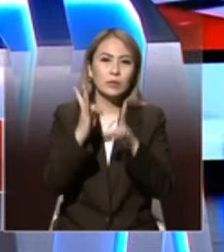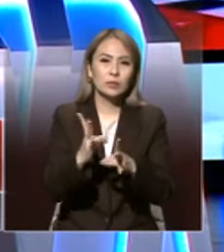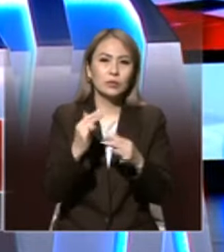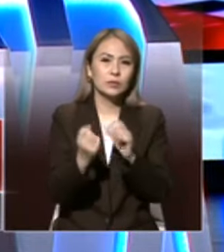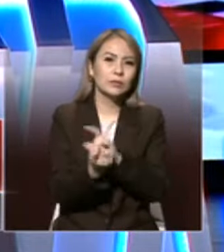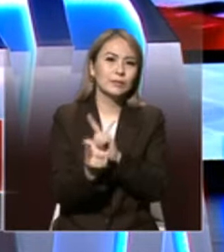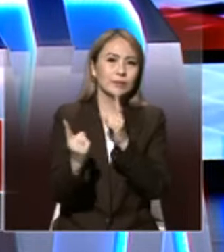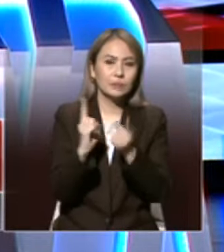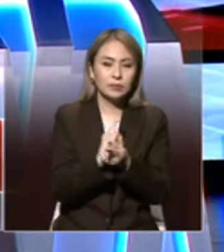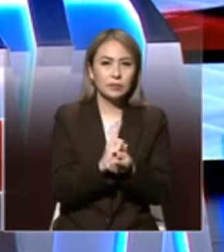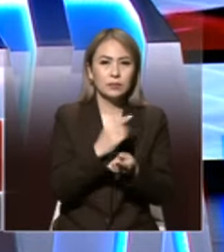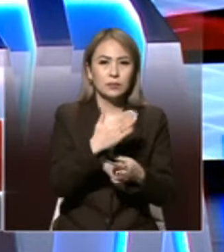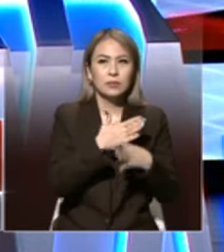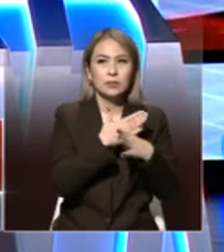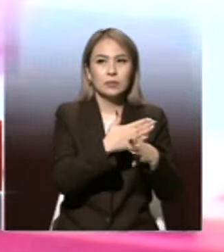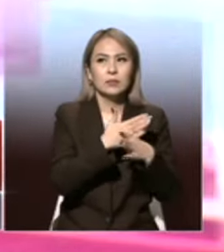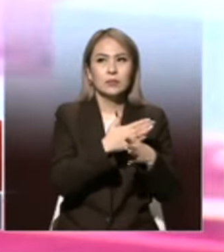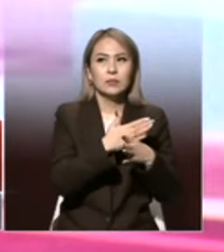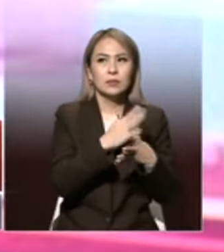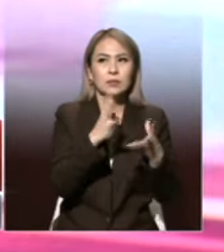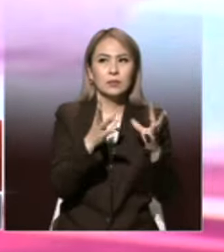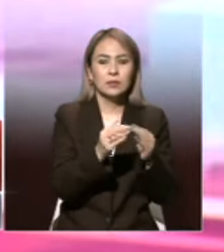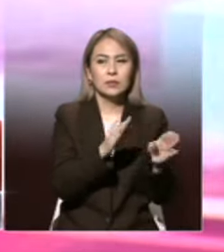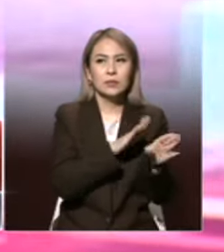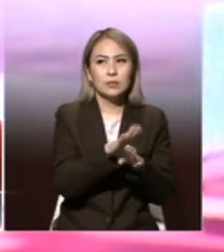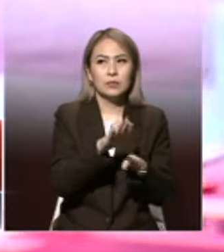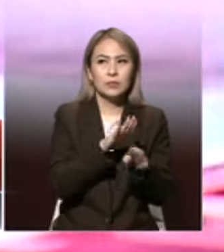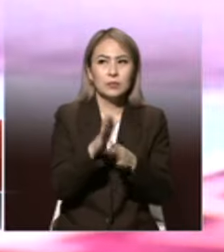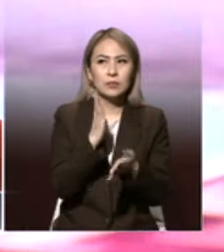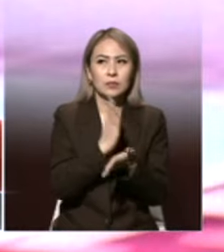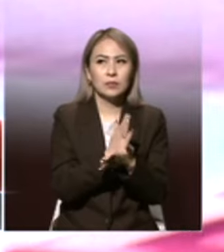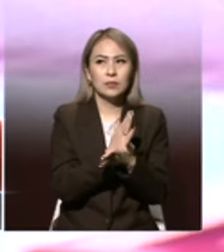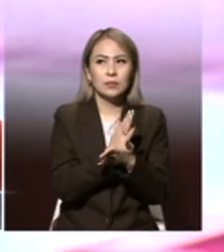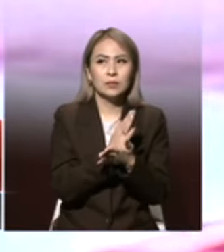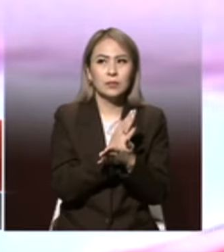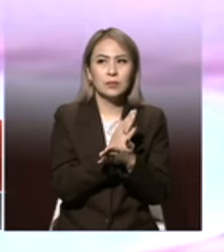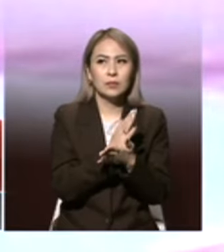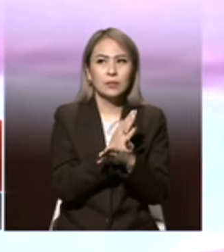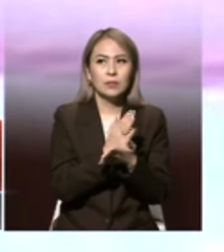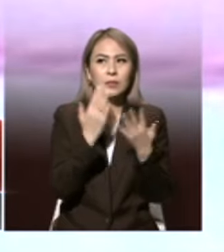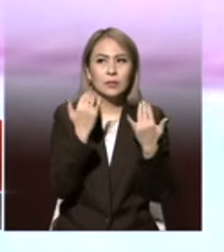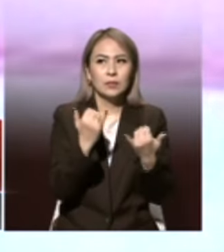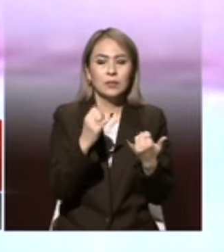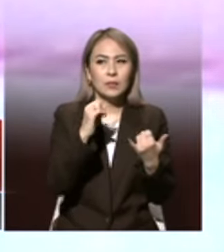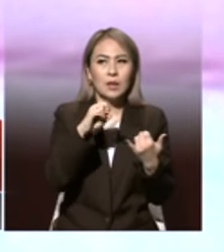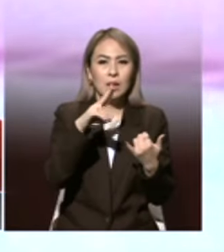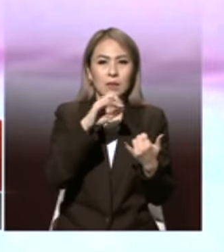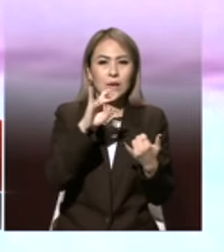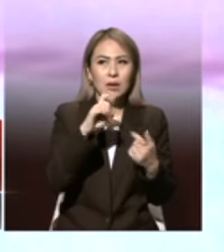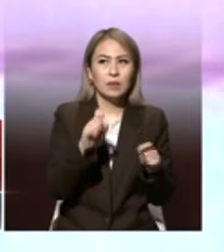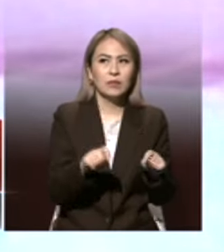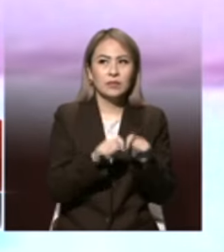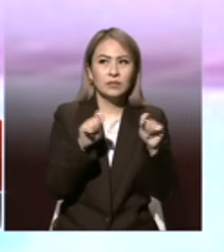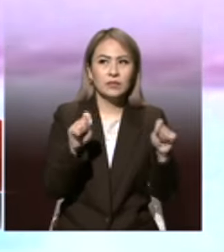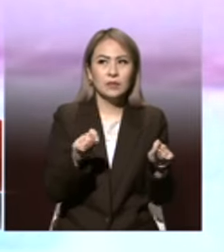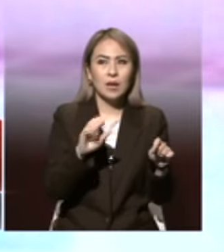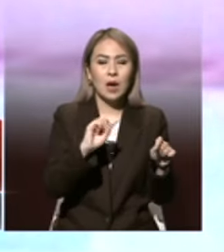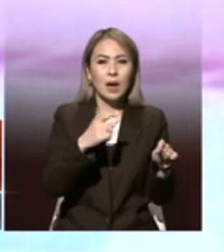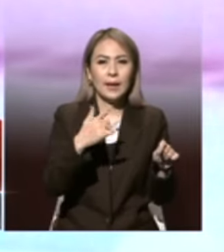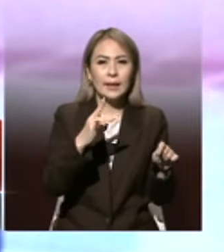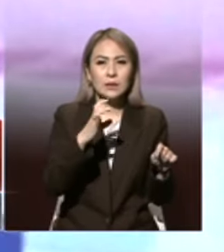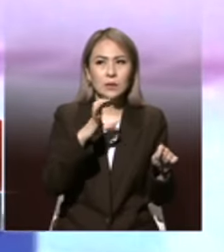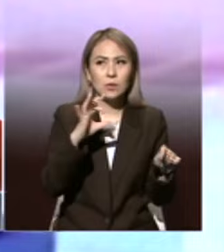біз агрессорларға көмек көрсетуді жүзеге асырып жатырмыз. Қалай көмек көрсетіледі? Жаңағы АДАРА пилоттық жобасы бойынша